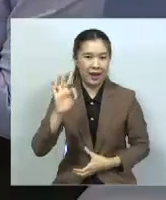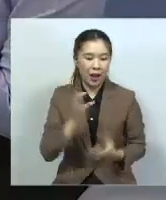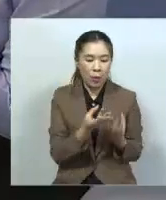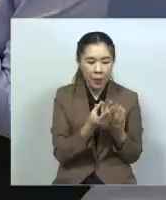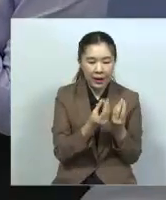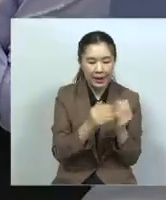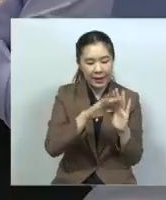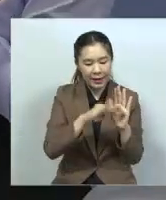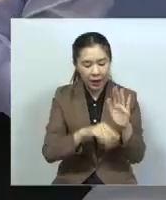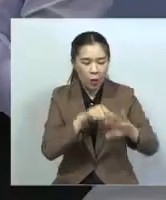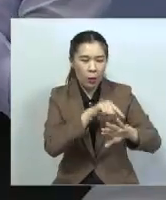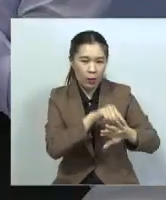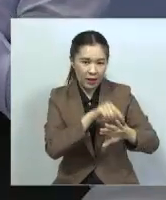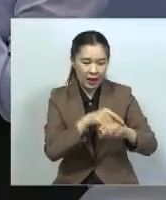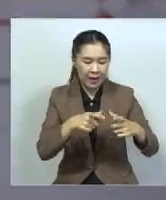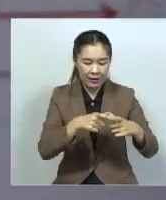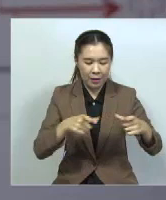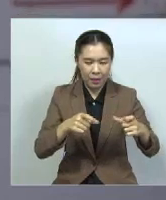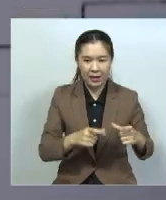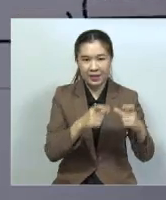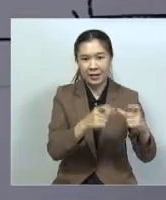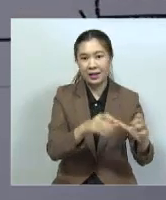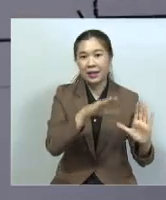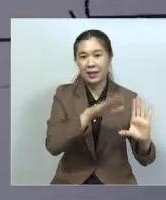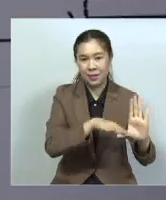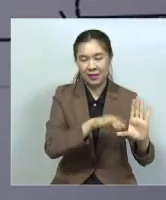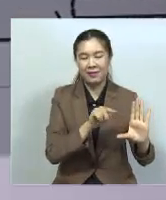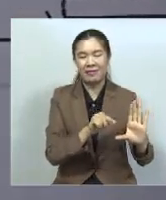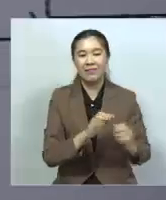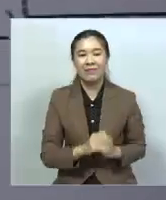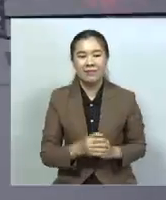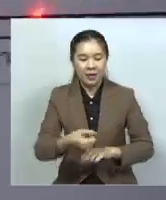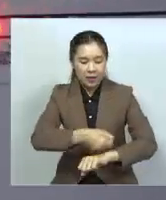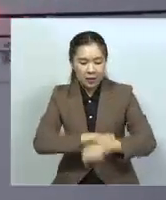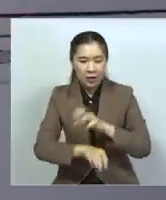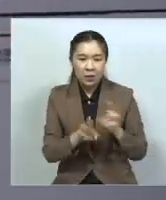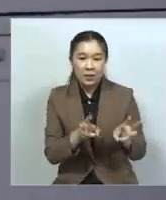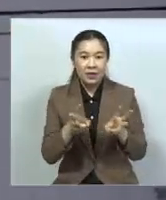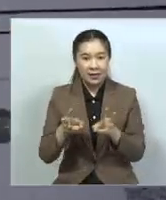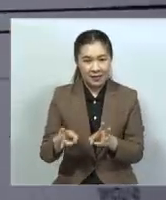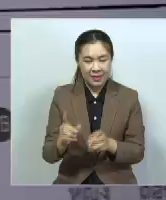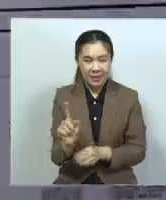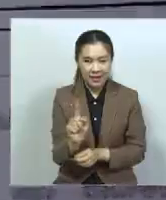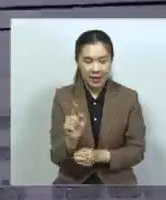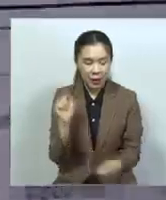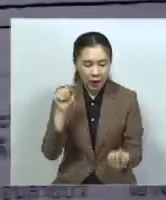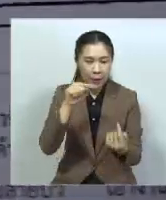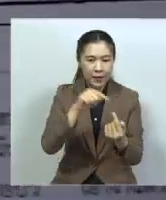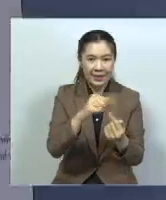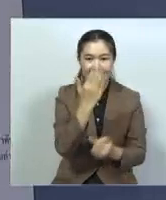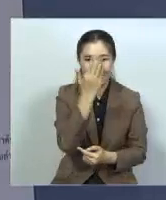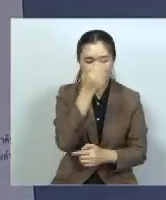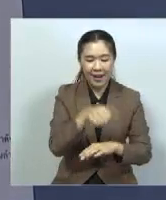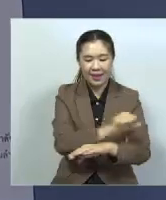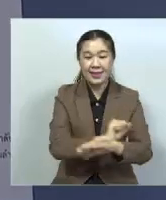หมายเลขและวันเวลาที่กำหนดไว้ในบัตรลงทะเบียนมาดูแนวทางปฏิบัตินะคะเมื่อประชาชนเดินทางไปถึงบริเวณด้านหน้าสนาม